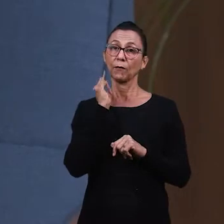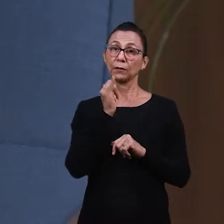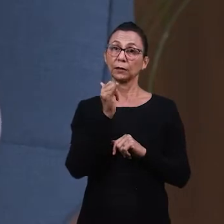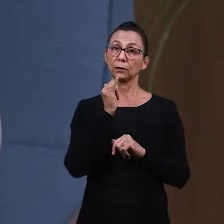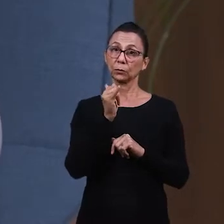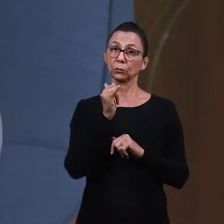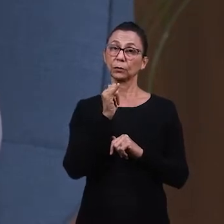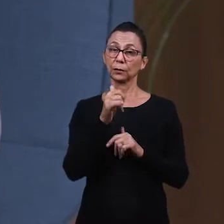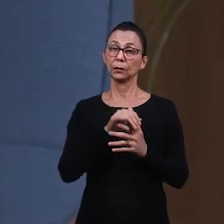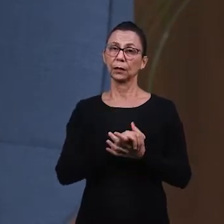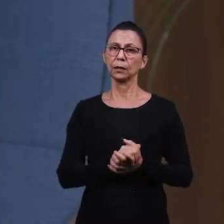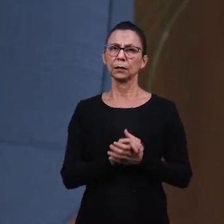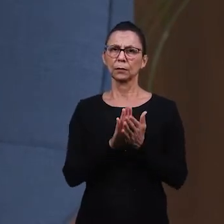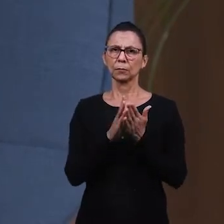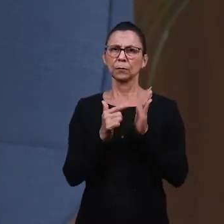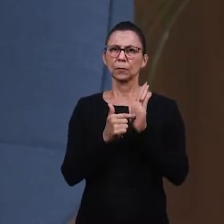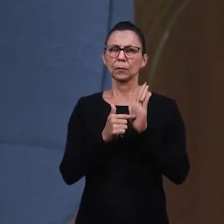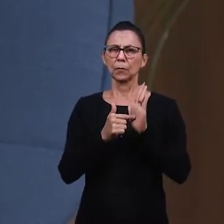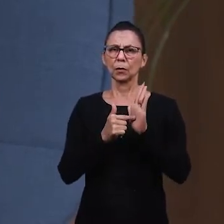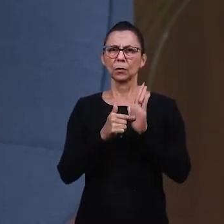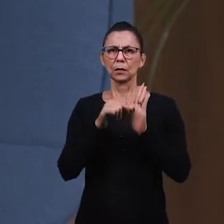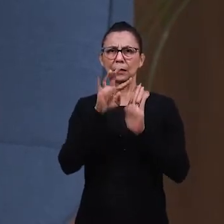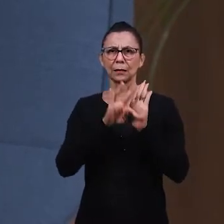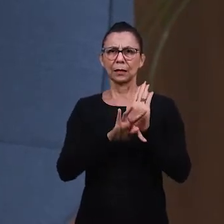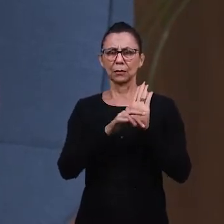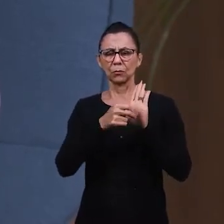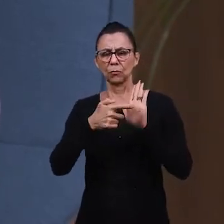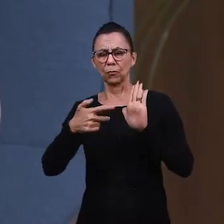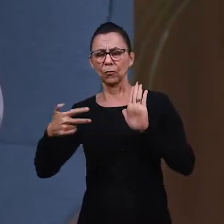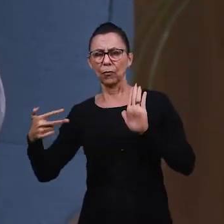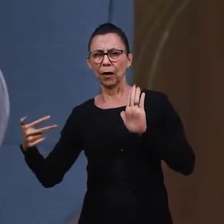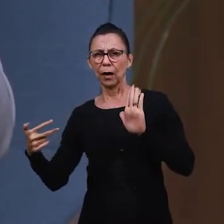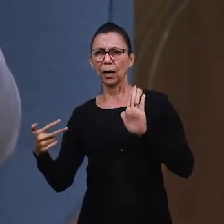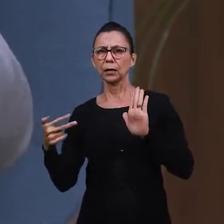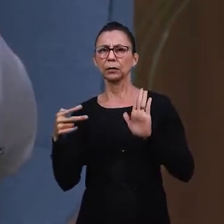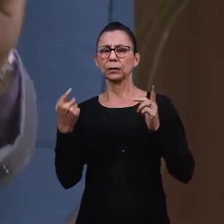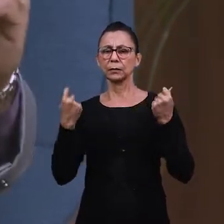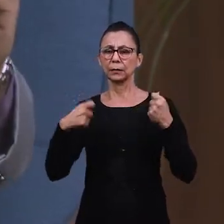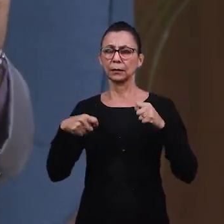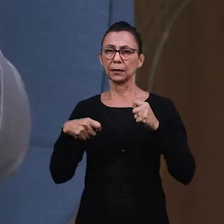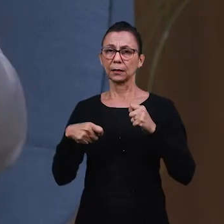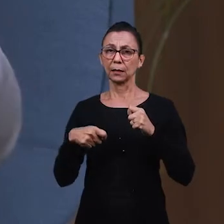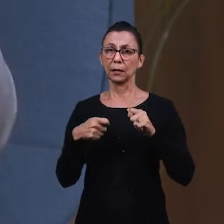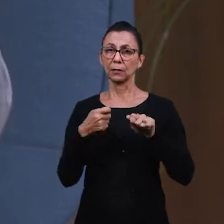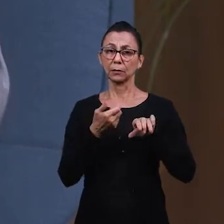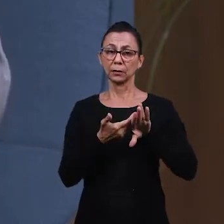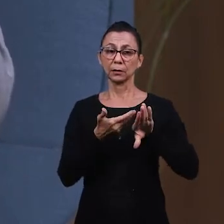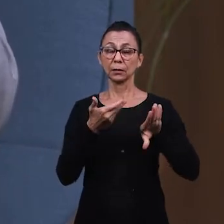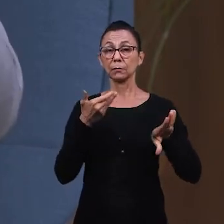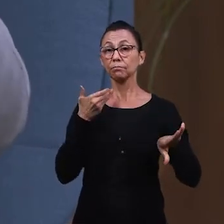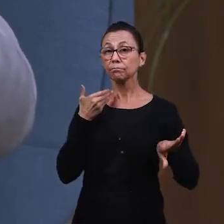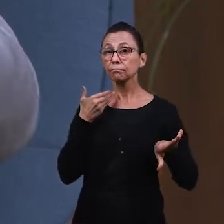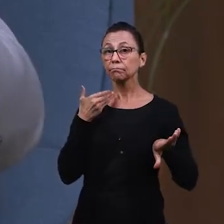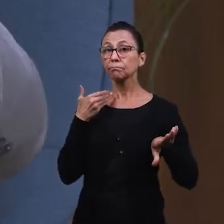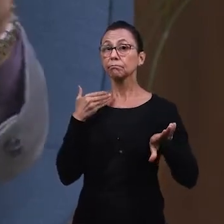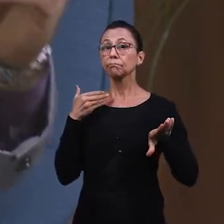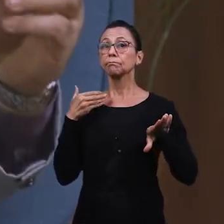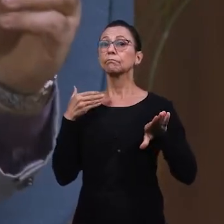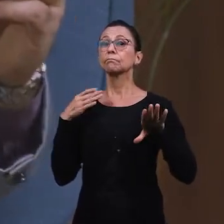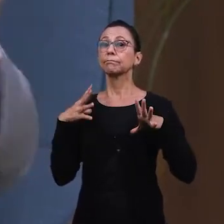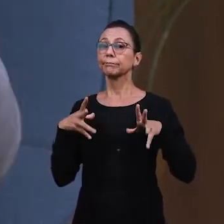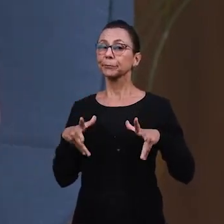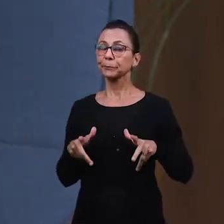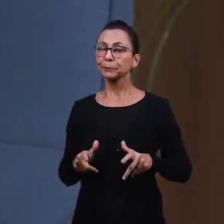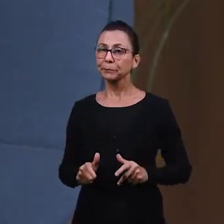salut pour le monde. Amen. Donc, regardez bien que ce qui est abordé ici, c'est